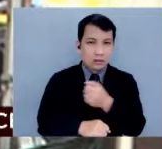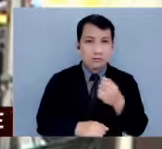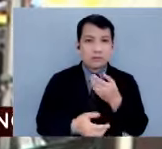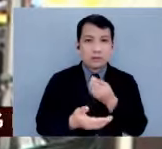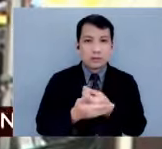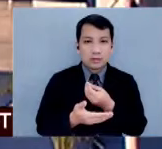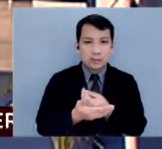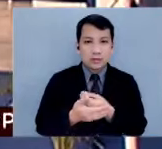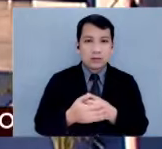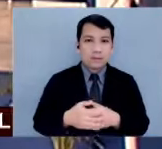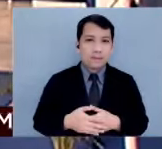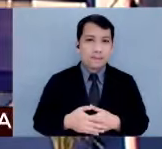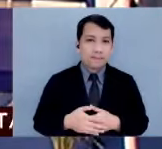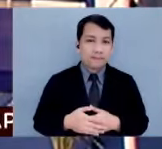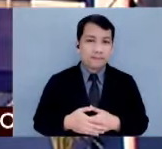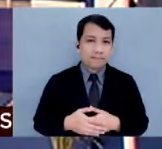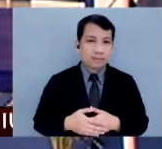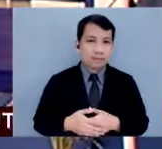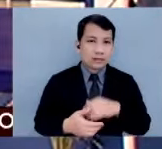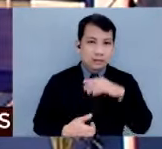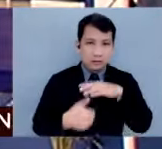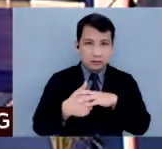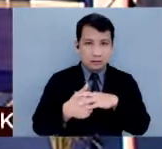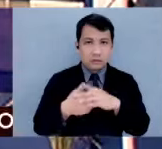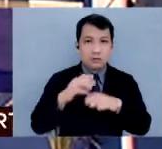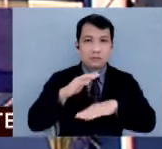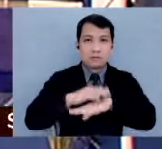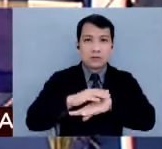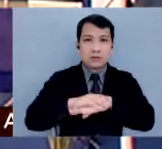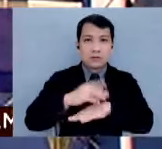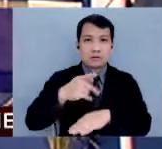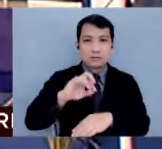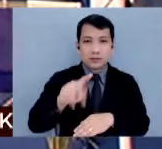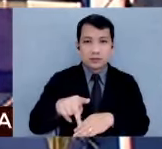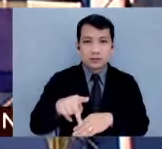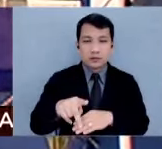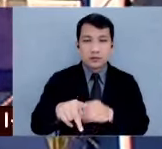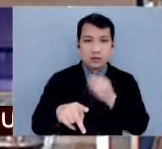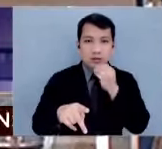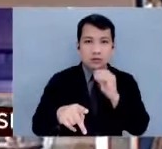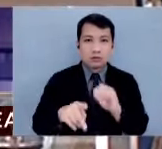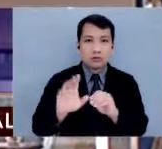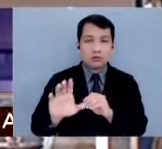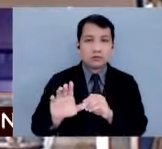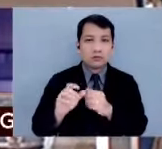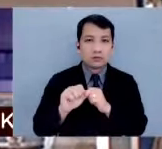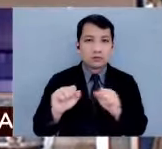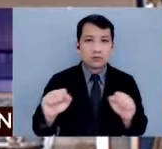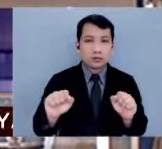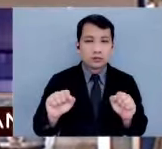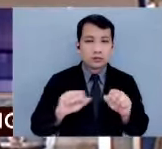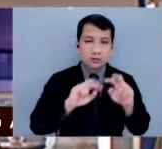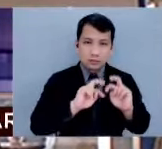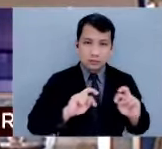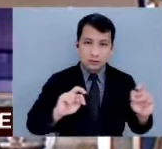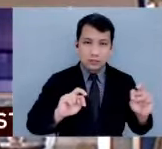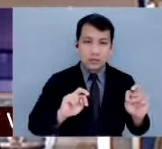pera. Naglabas na ng babala ang PNP Supervisory Office for Security and Investigation